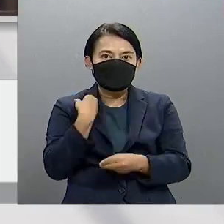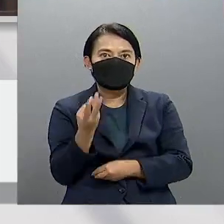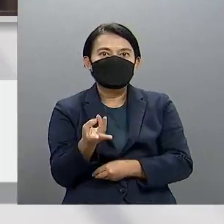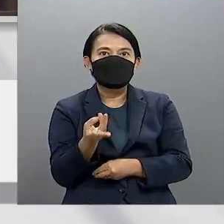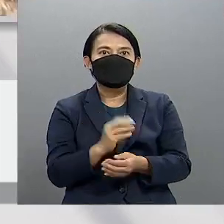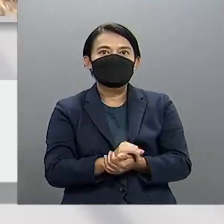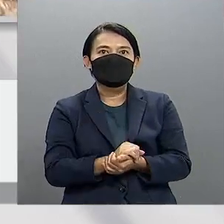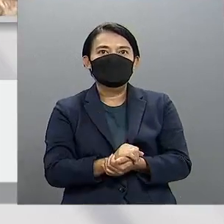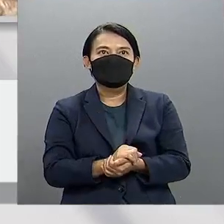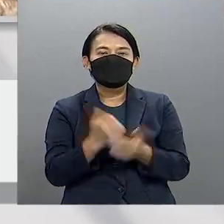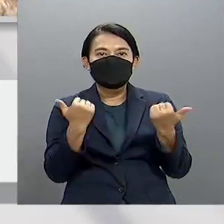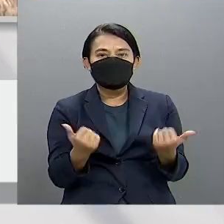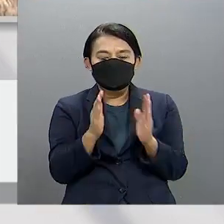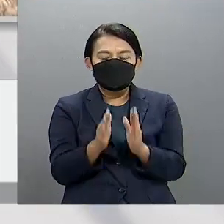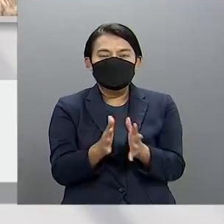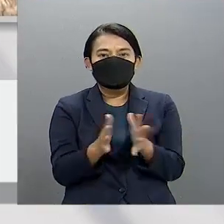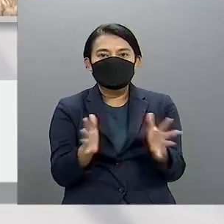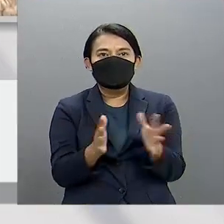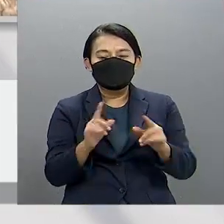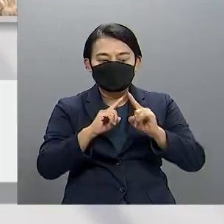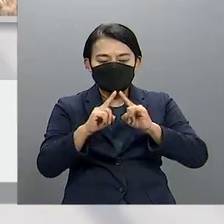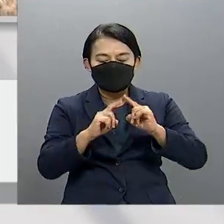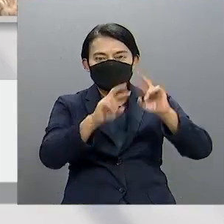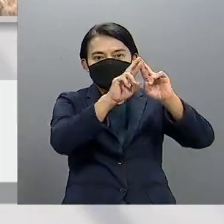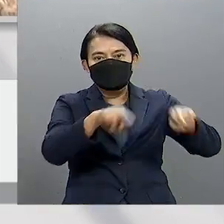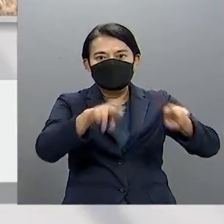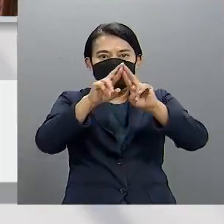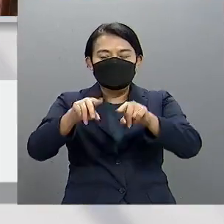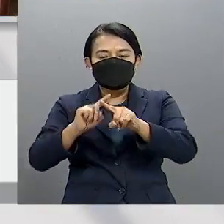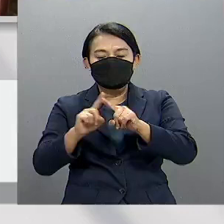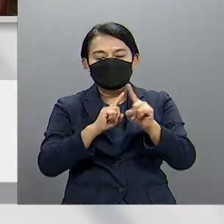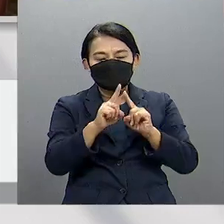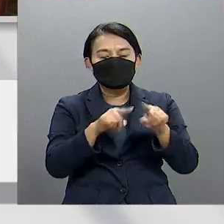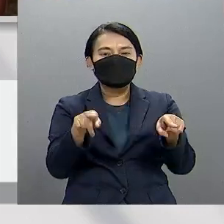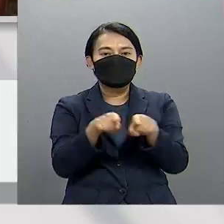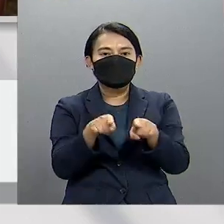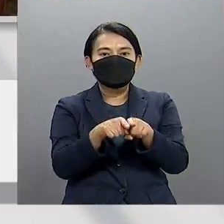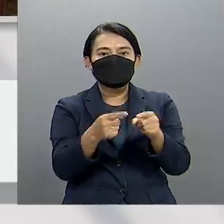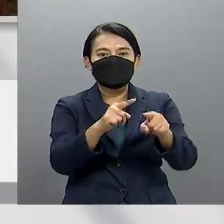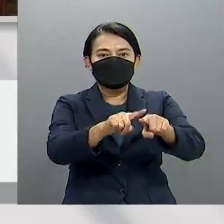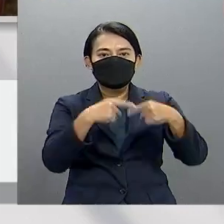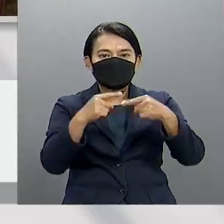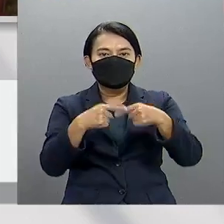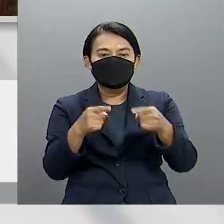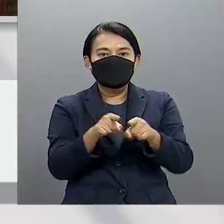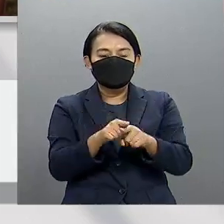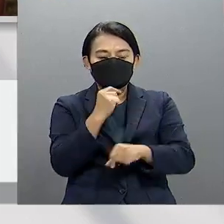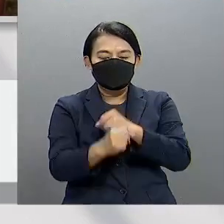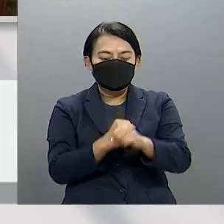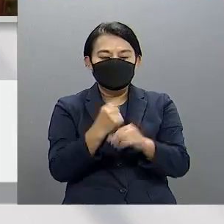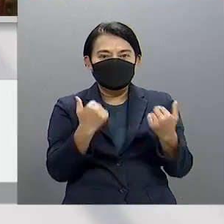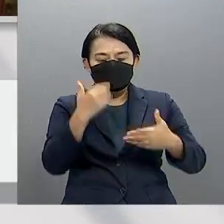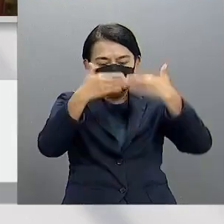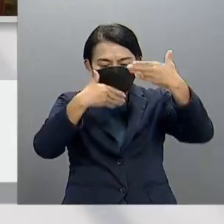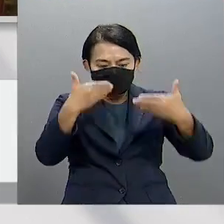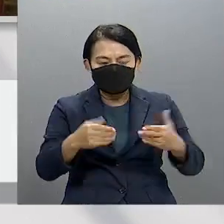แล้วนะคะดิฉันพูดคุยกับหลายๆร้านค้าเขาก็พูดตรงกันนะคะว่าปีนี้ถึงแม้จะไม่มีการจัดงานเทศกาลกินเจแต่ว่ายอด